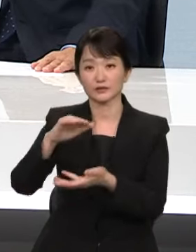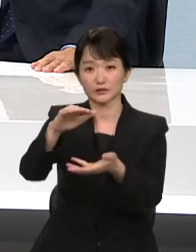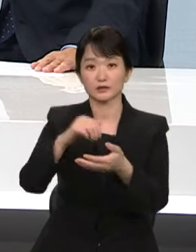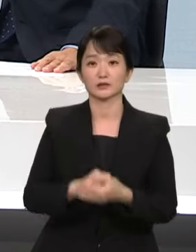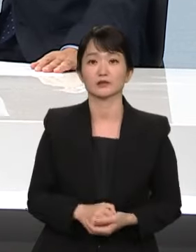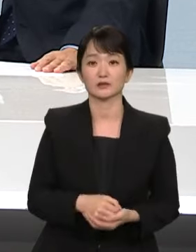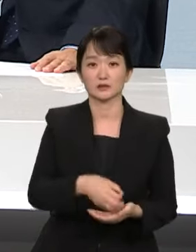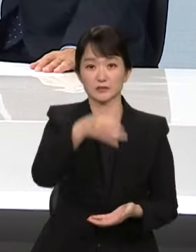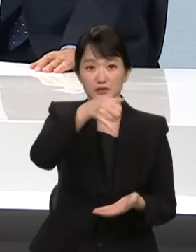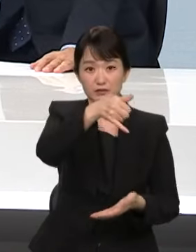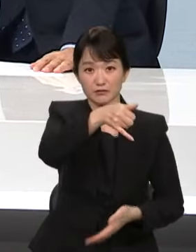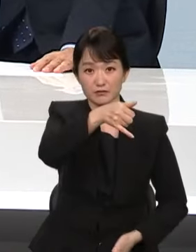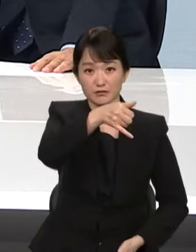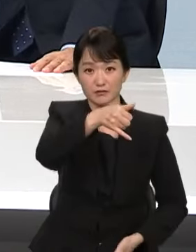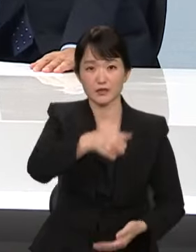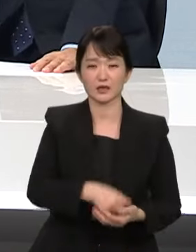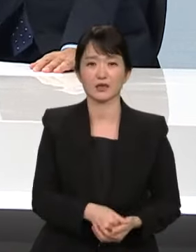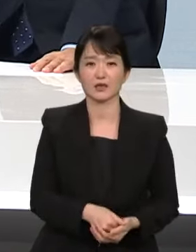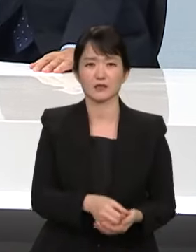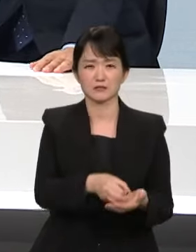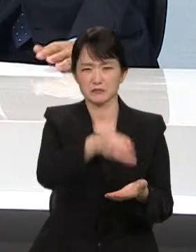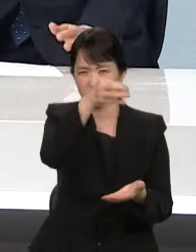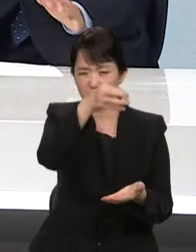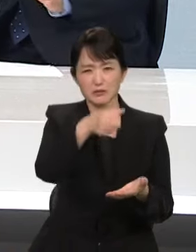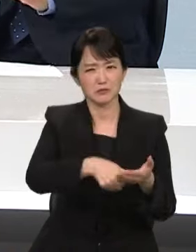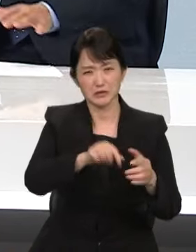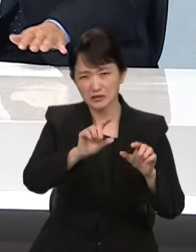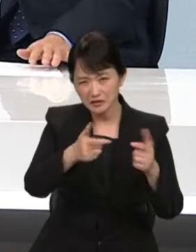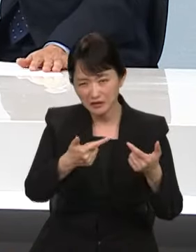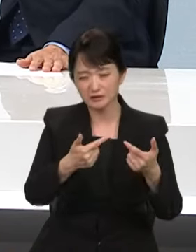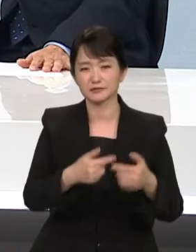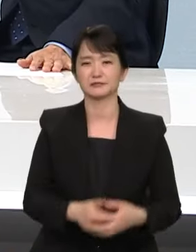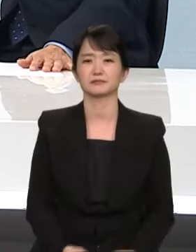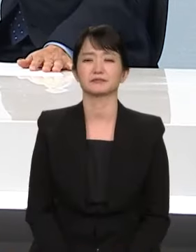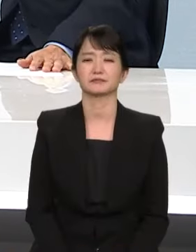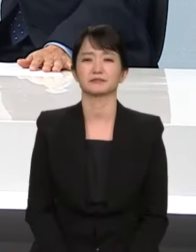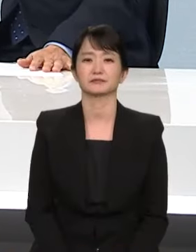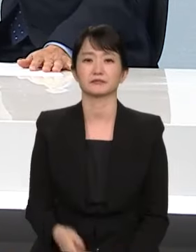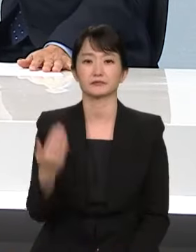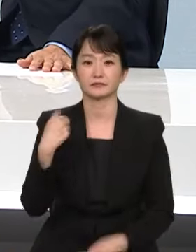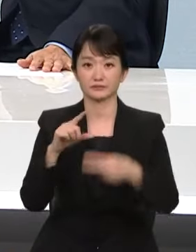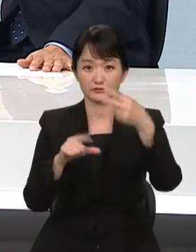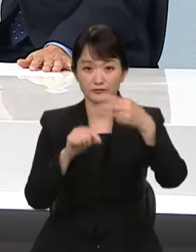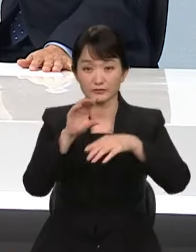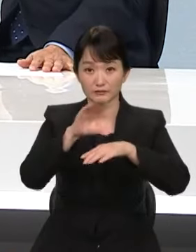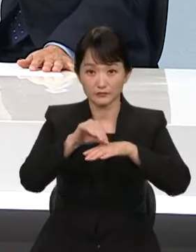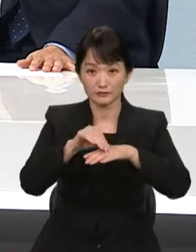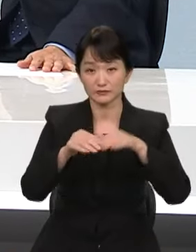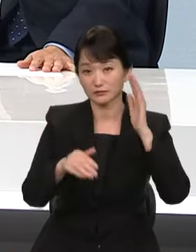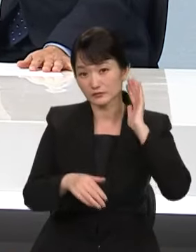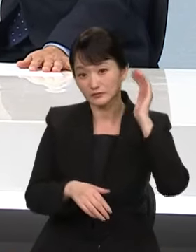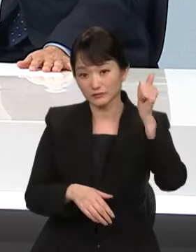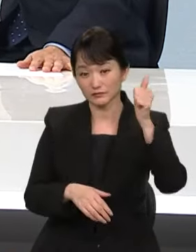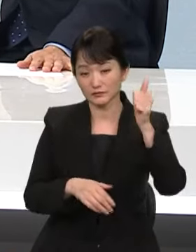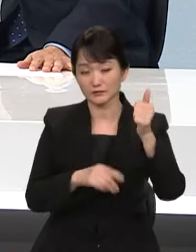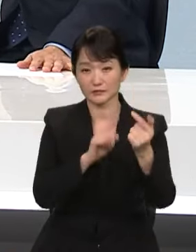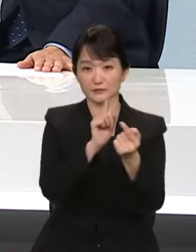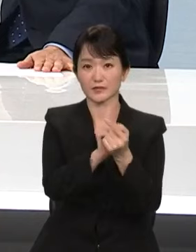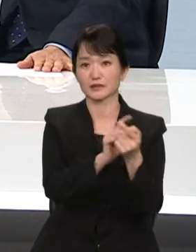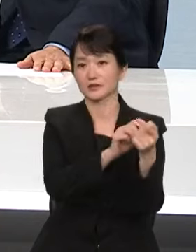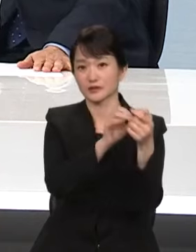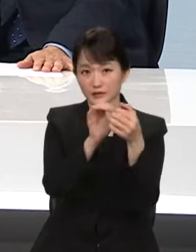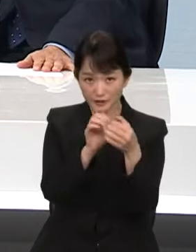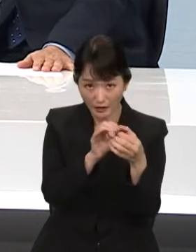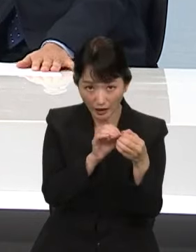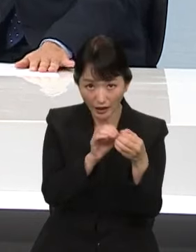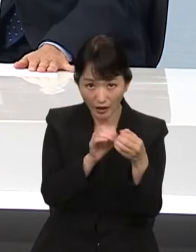명품이 아니다라는 또 말을 남겼죠. 자, 그러자 이제 문제의 발언이 나왔던 지난 2월 방영됐던 대통령 대담 다큐가 다시 한번